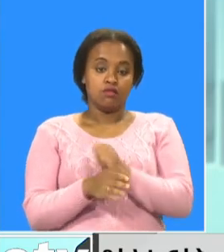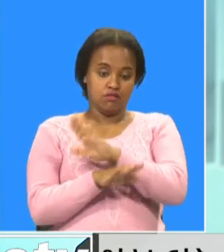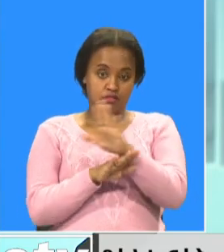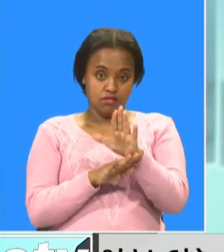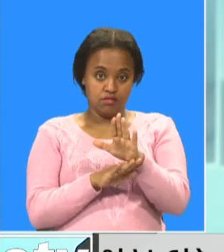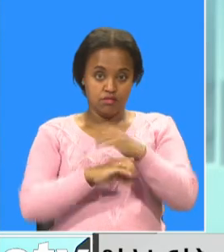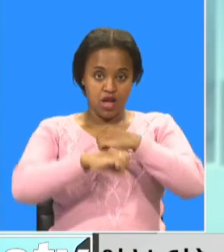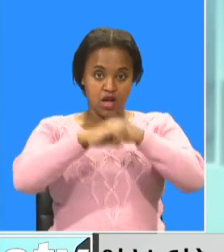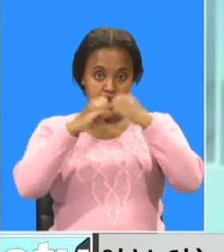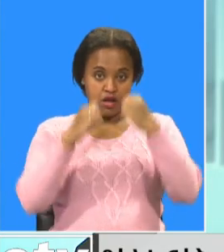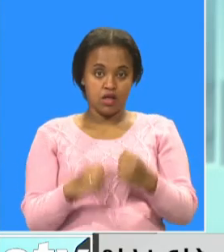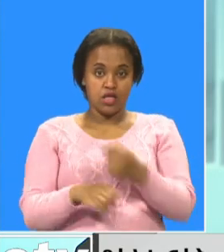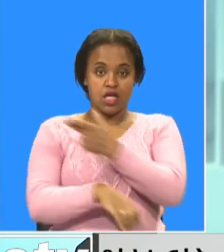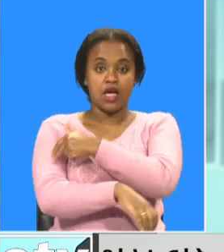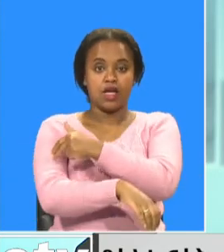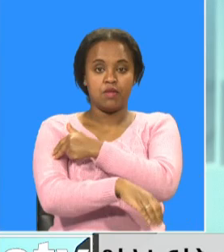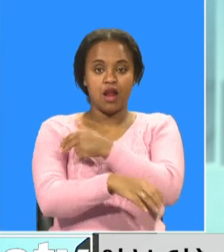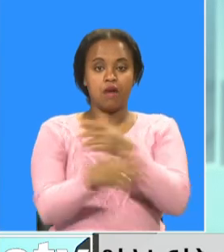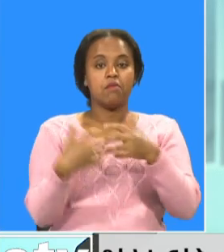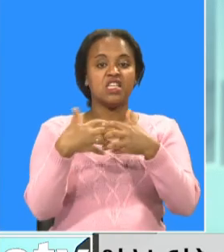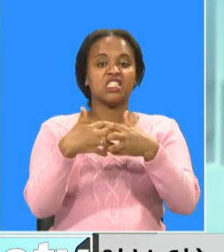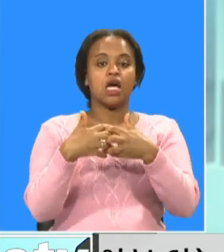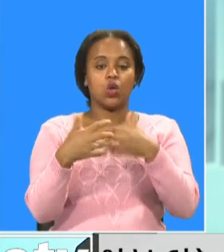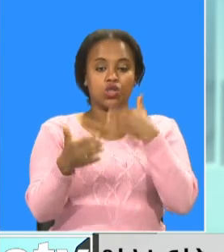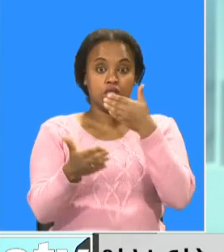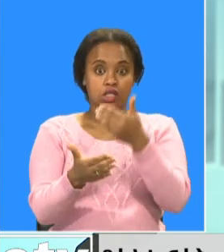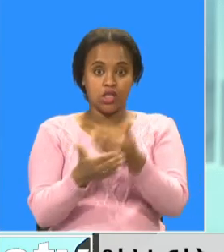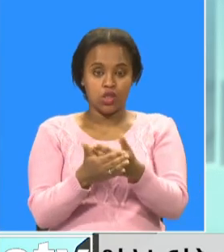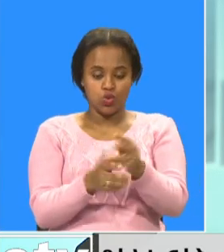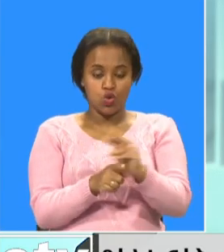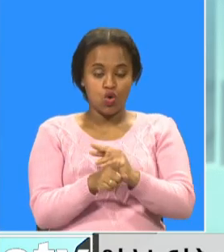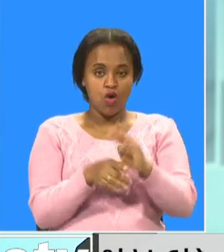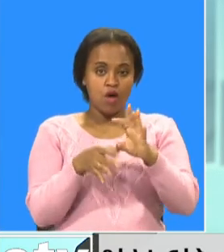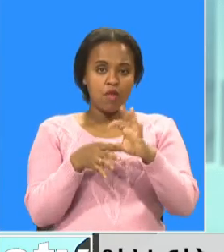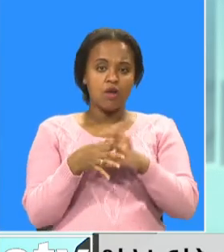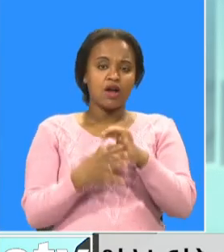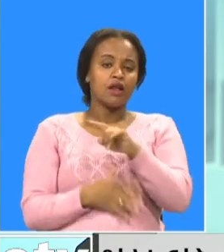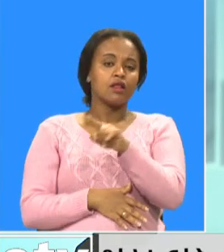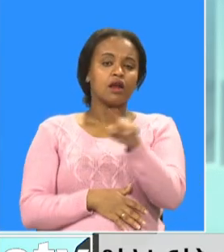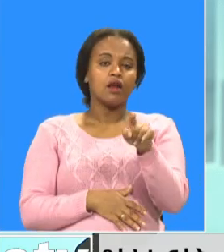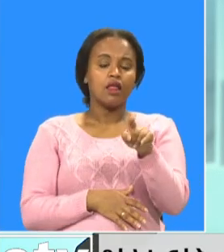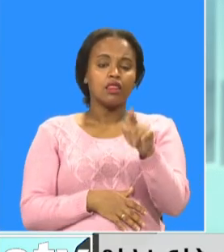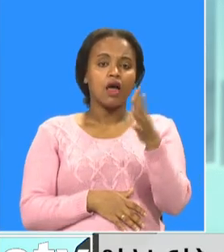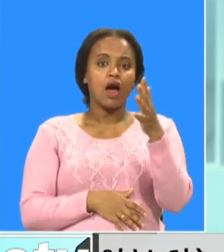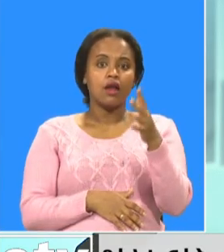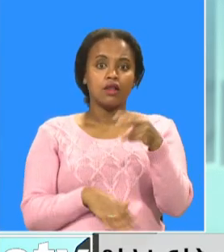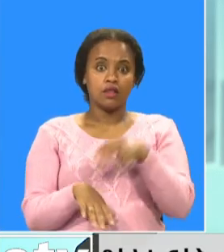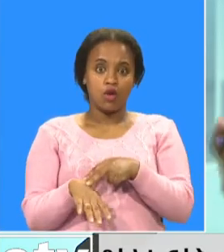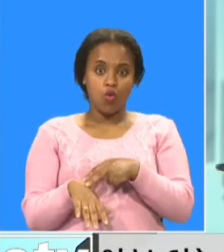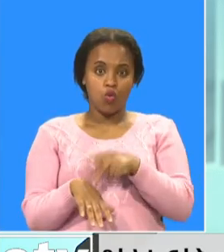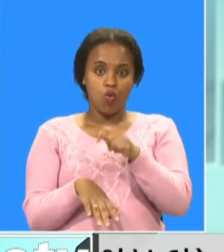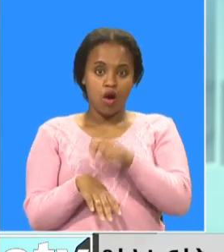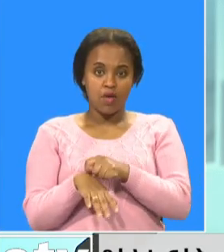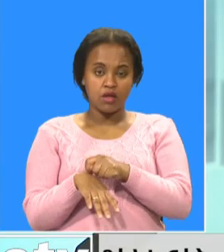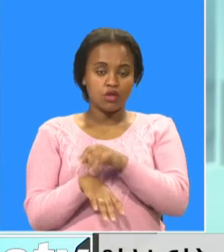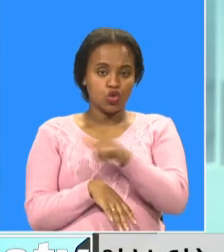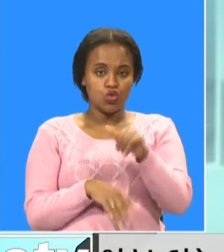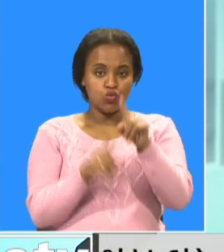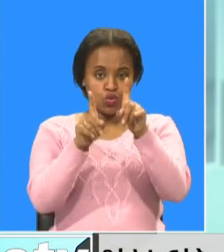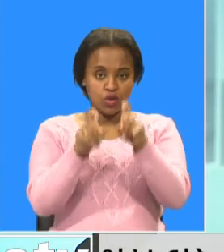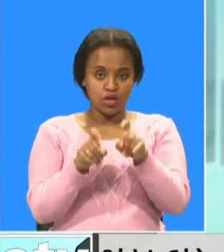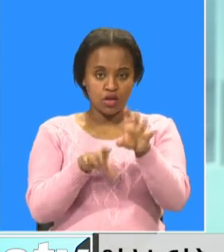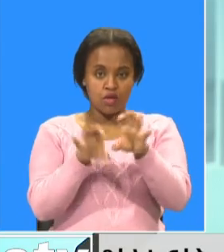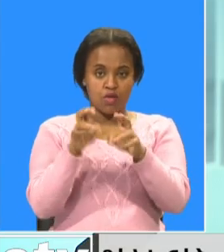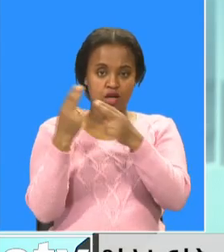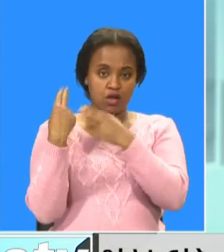ለመከላከል የሚያስችሉ የህክምና መሳሪያዎች እንዲደርሱ ከሙያ ማህበራት ከእናንተ አይነት ተቋማት እንዲሁም ደግሞ ከቁጥጥር